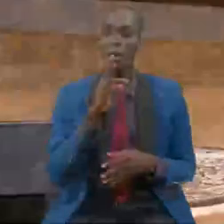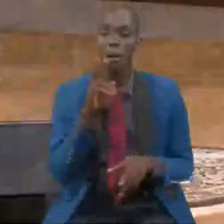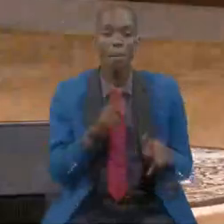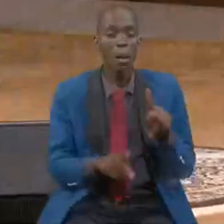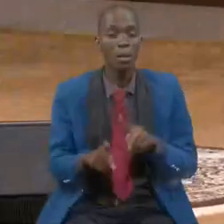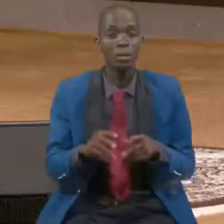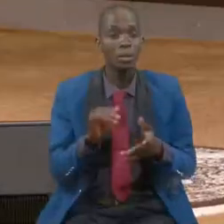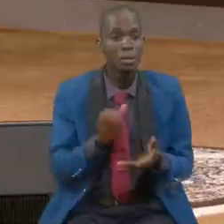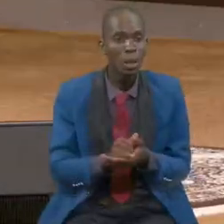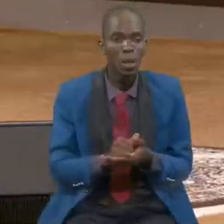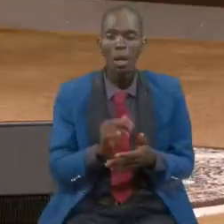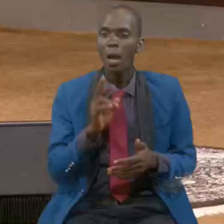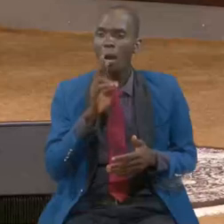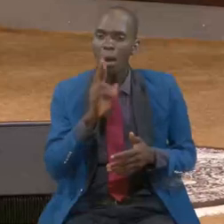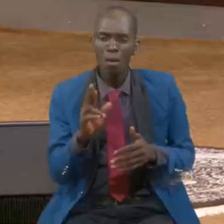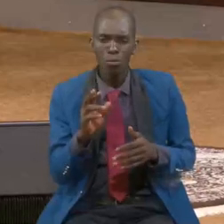Il y a des gens